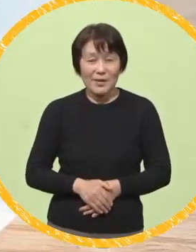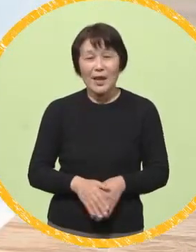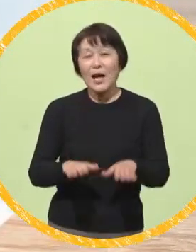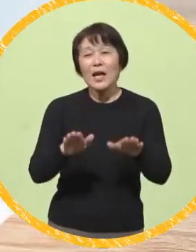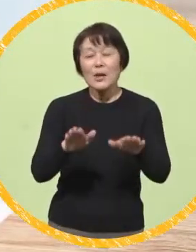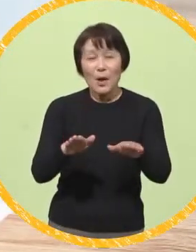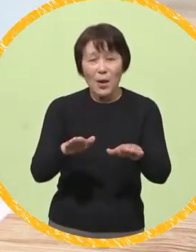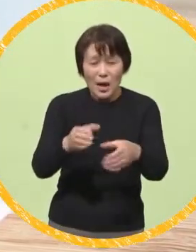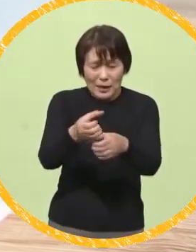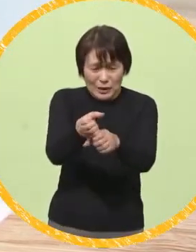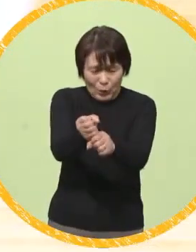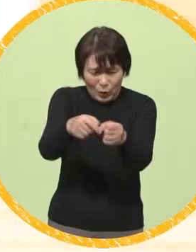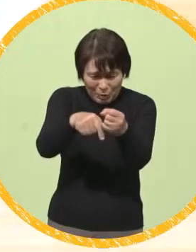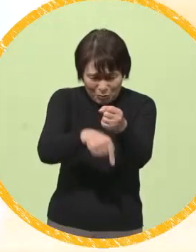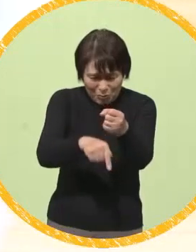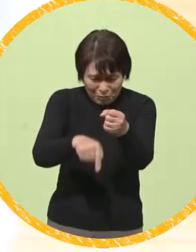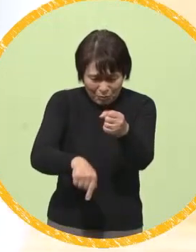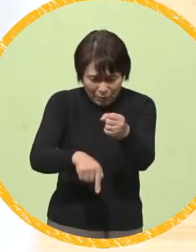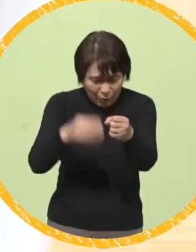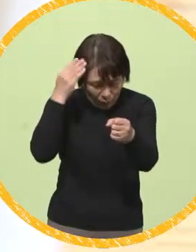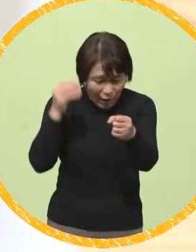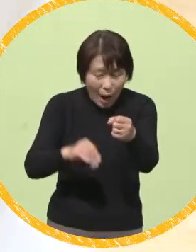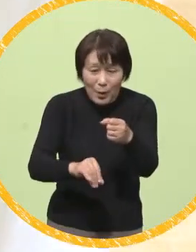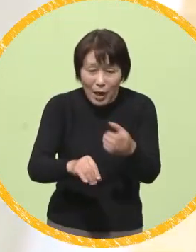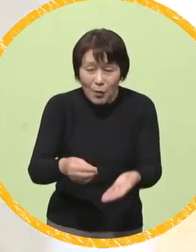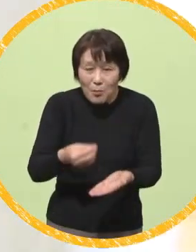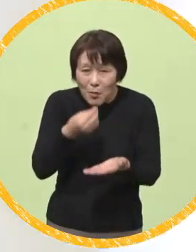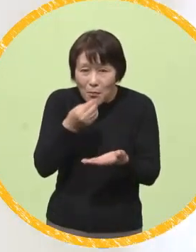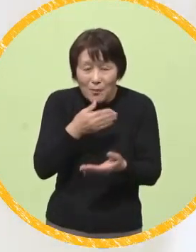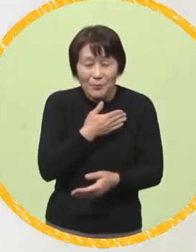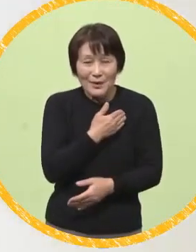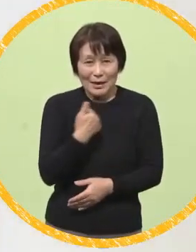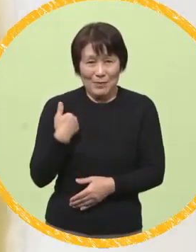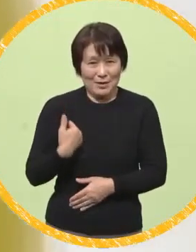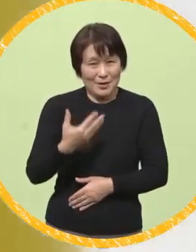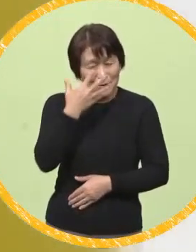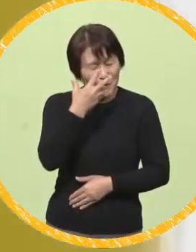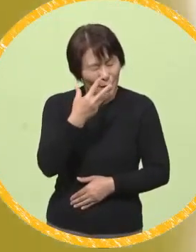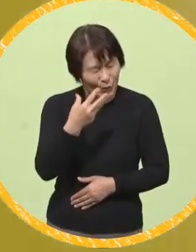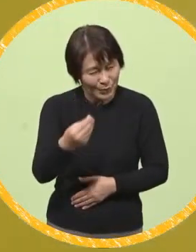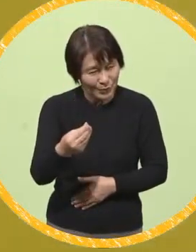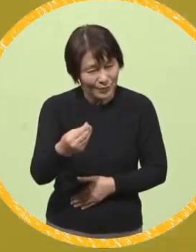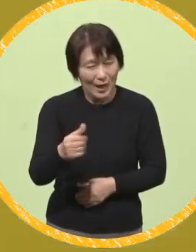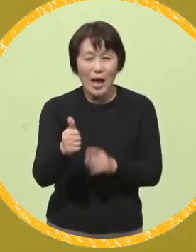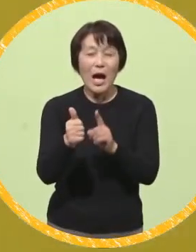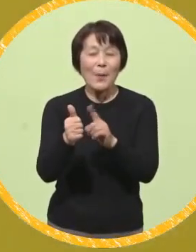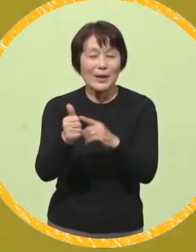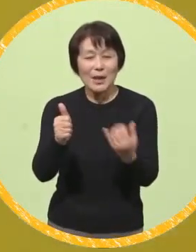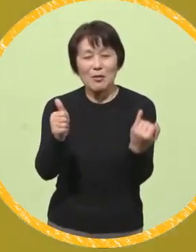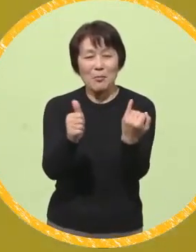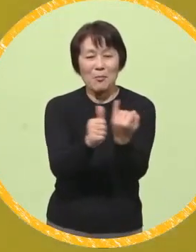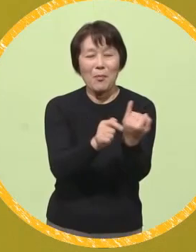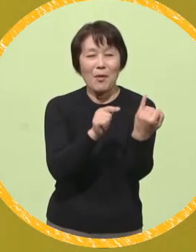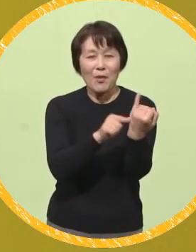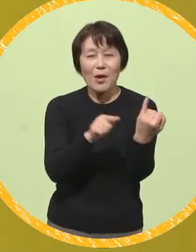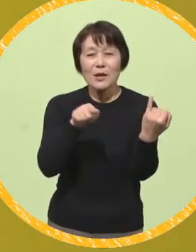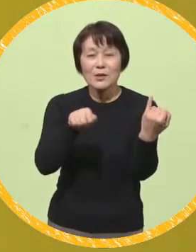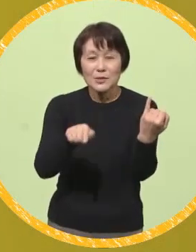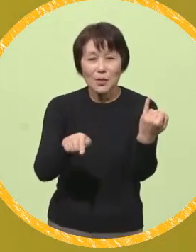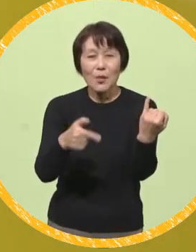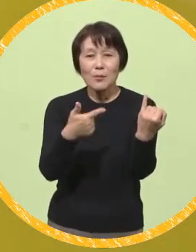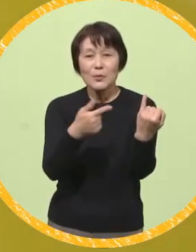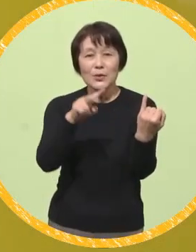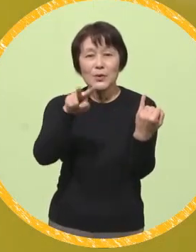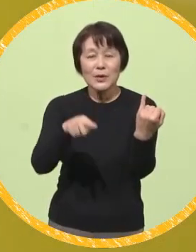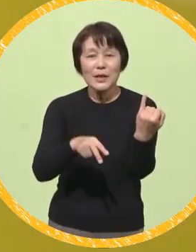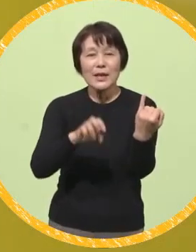は搾りたてのオリーブオイルが味わえるということで、その魅力について浜田さんの奥様でオリーブオイルソムリエのともみさんが